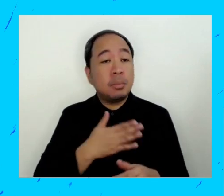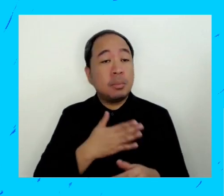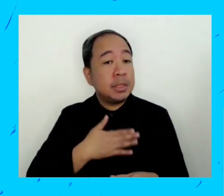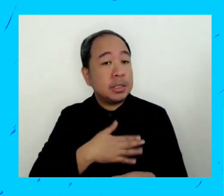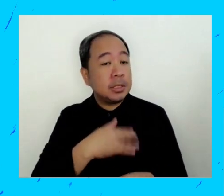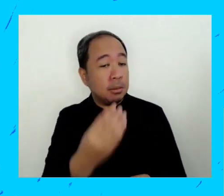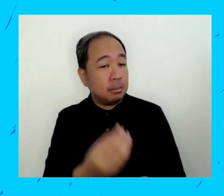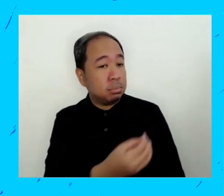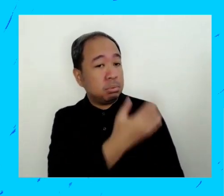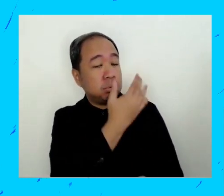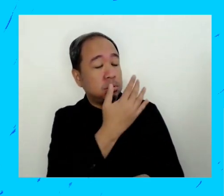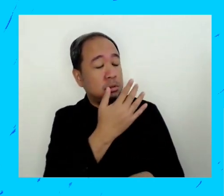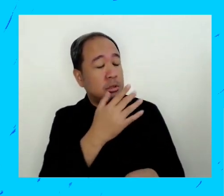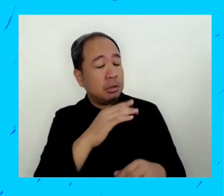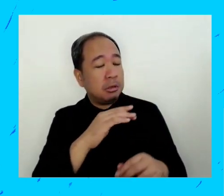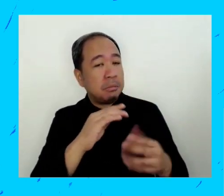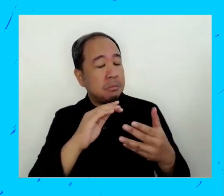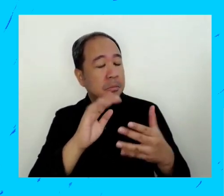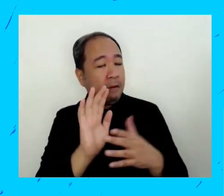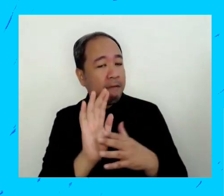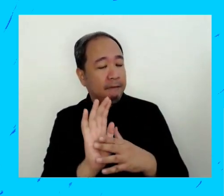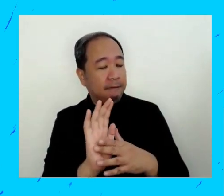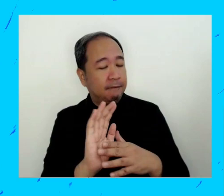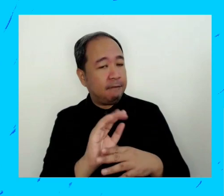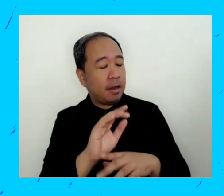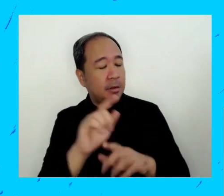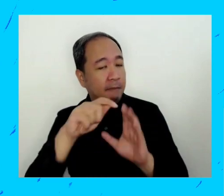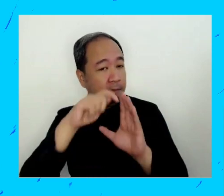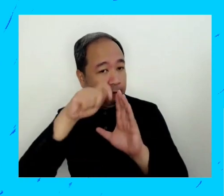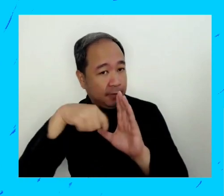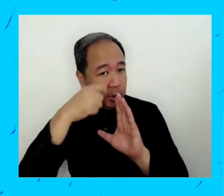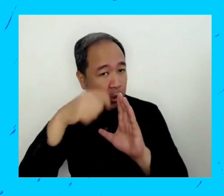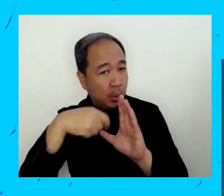Est-ce que nous pourrions avoir la vidéo, s'il vous plaît?